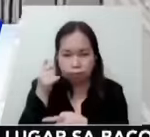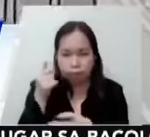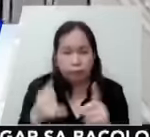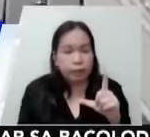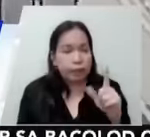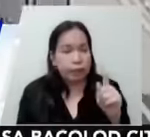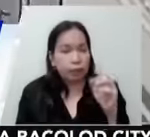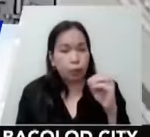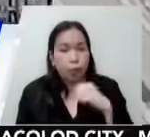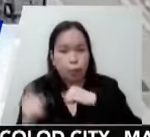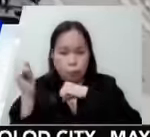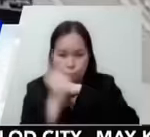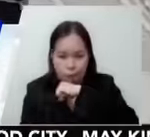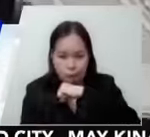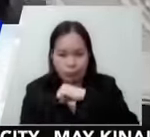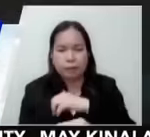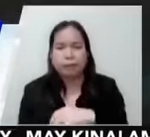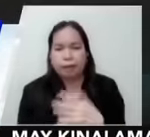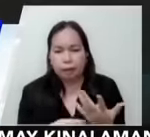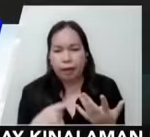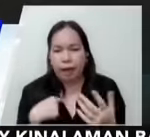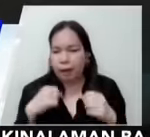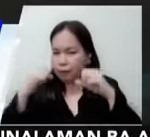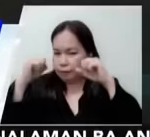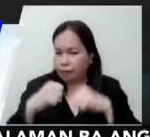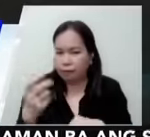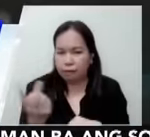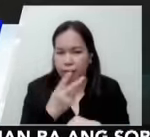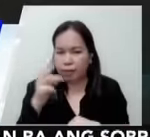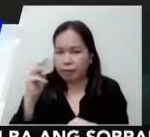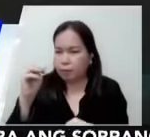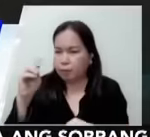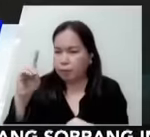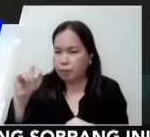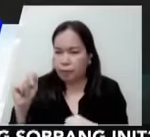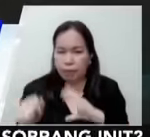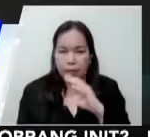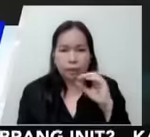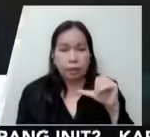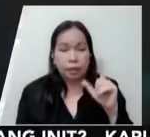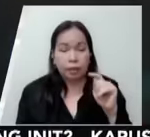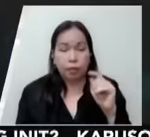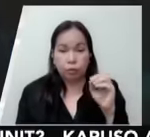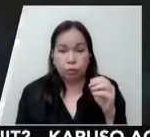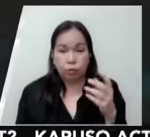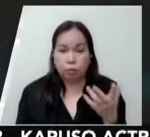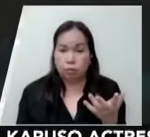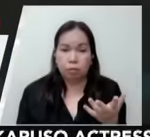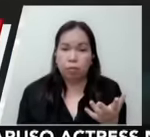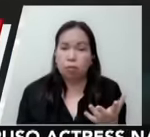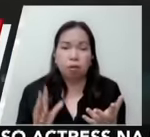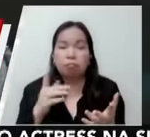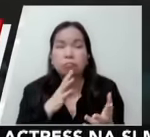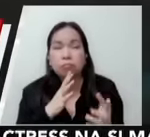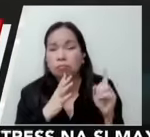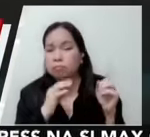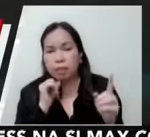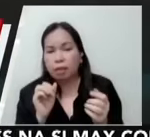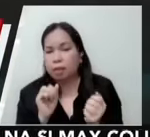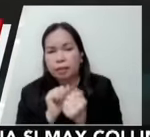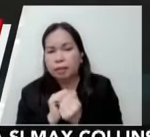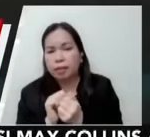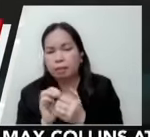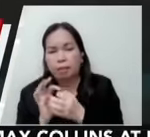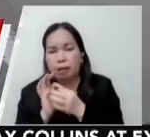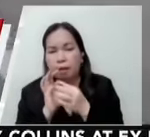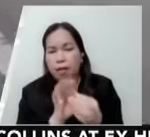May memorandum of agreement sila kaugnay nito. This is nothing connected with the Supreme Court case ng NCAP, no? This is purely within the